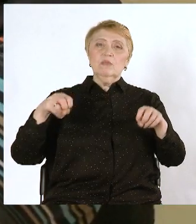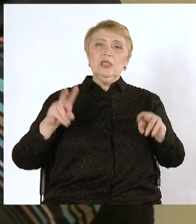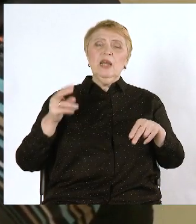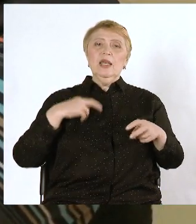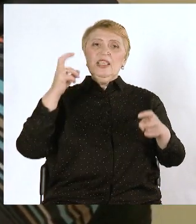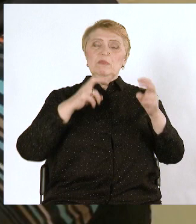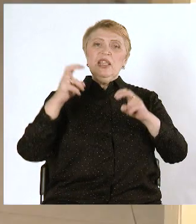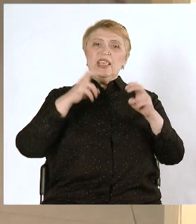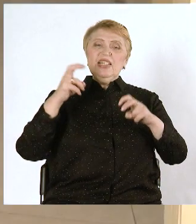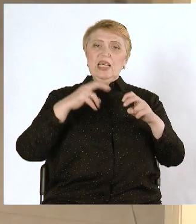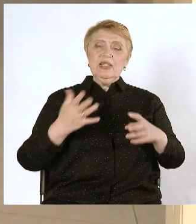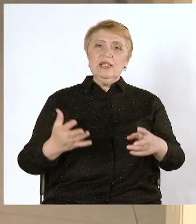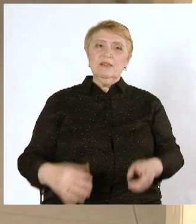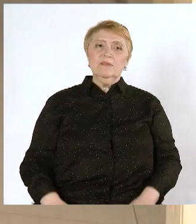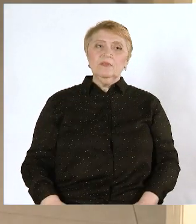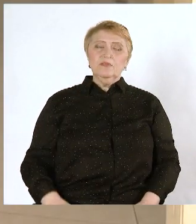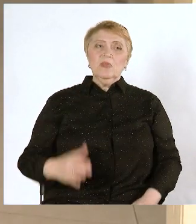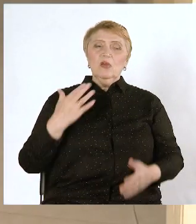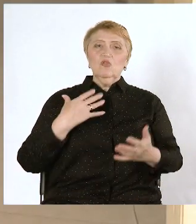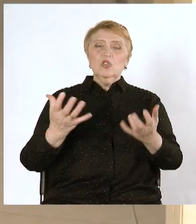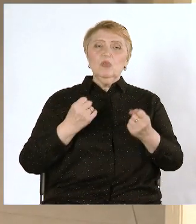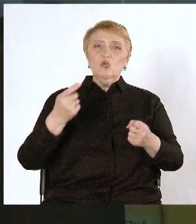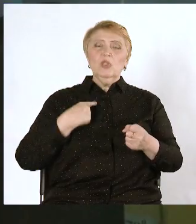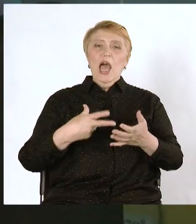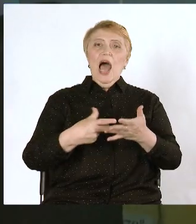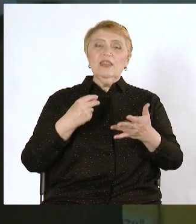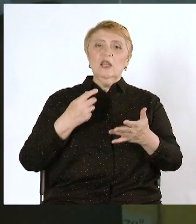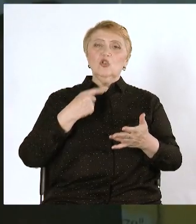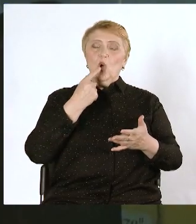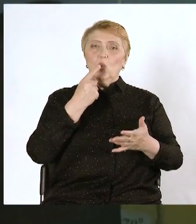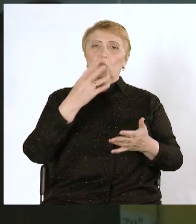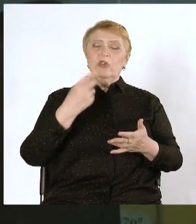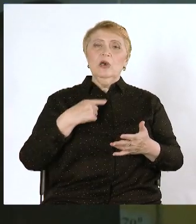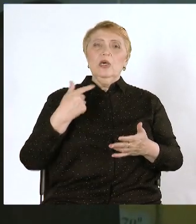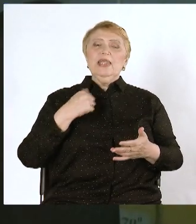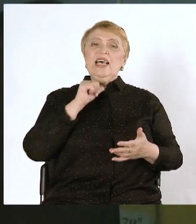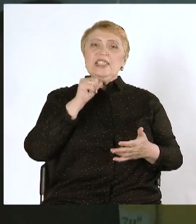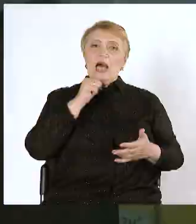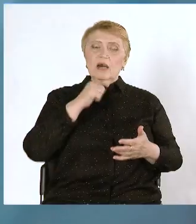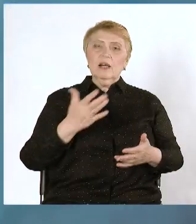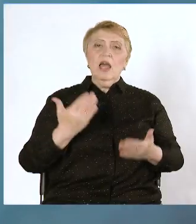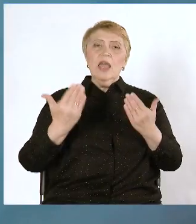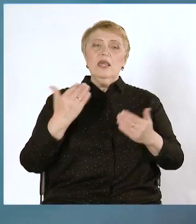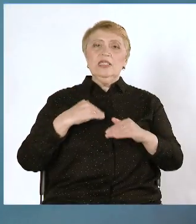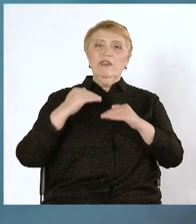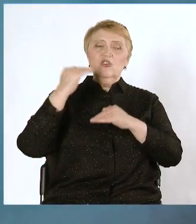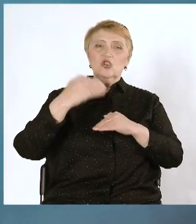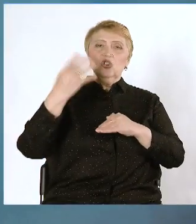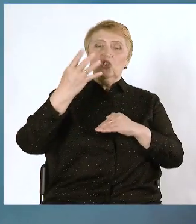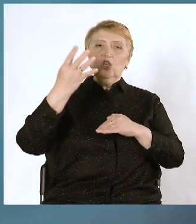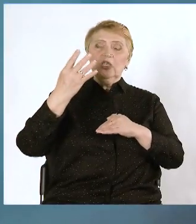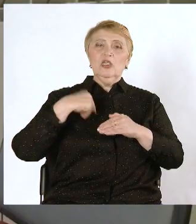7 берут анализ крови на глюкозу и если уровень глюкозы крови выше чем шесть целых одна десятая миллимоль на литр